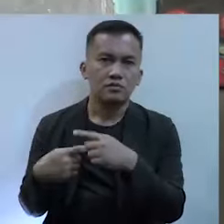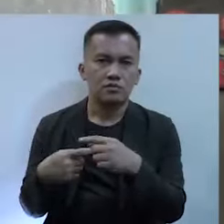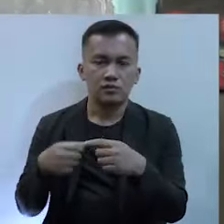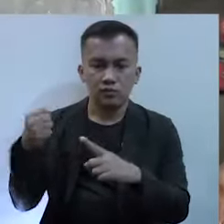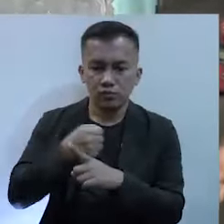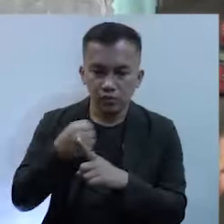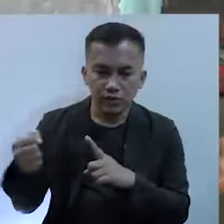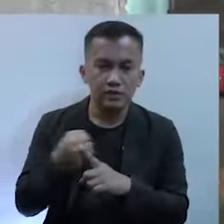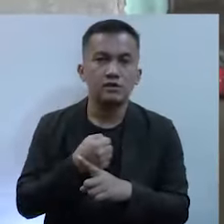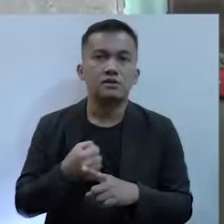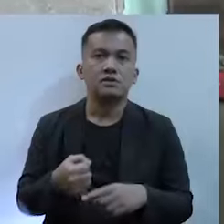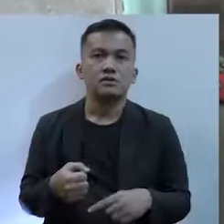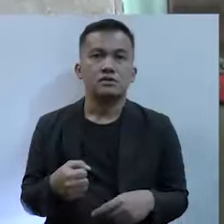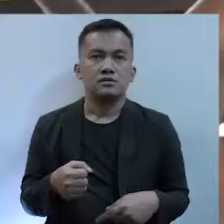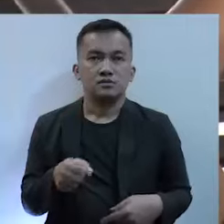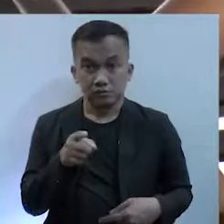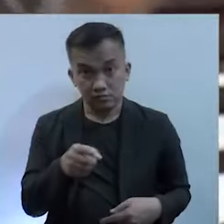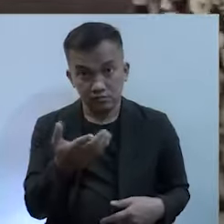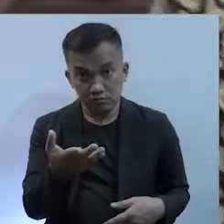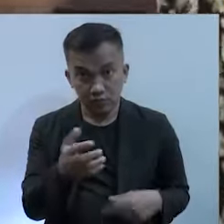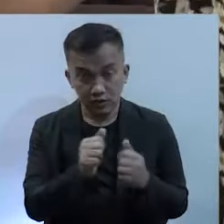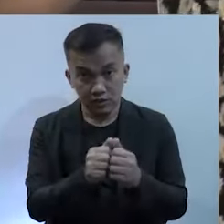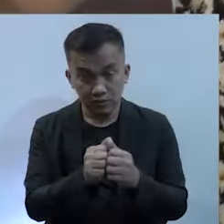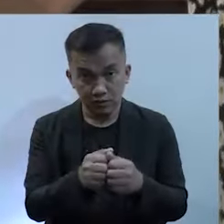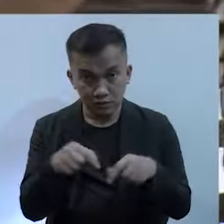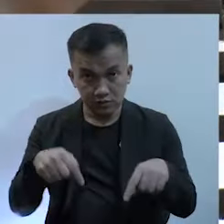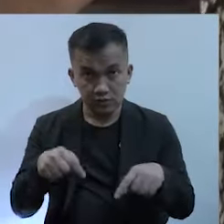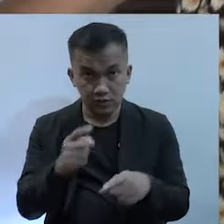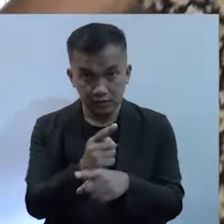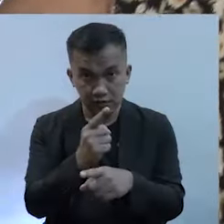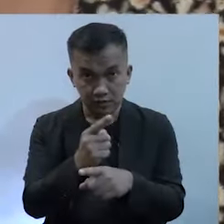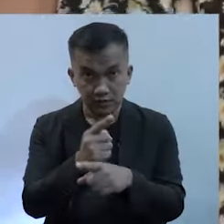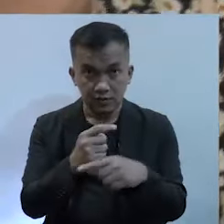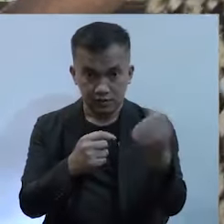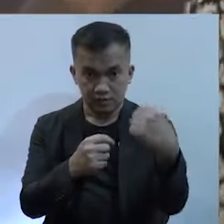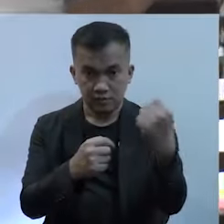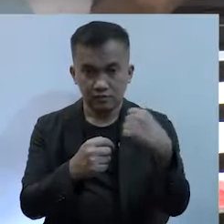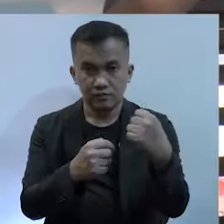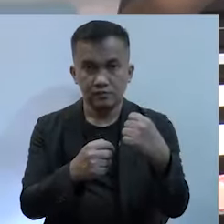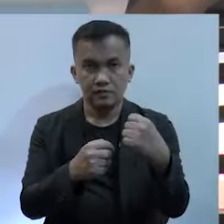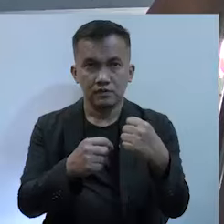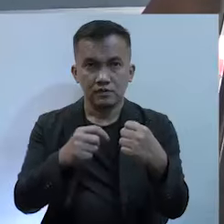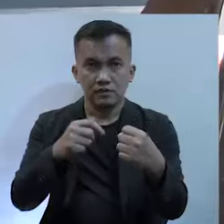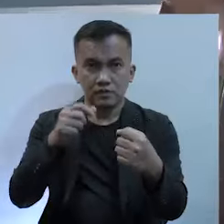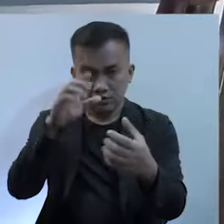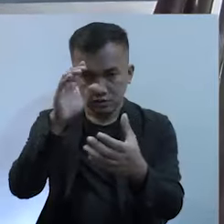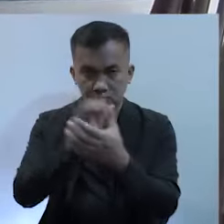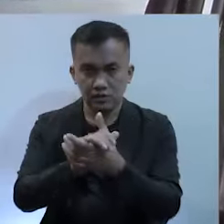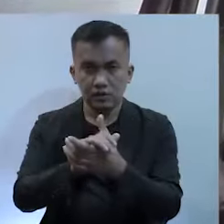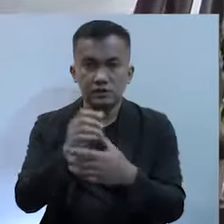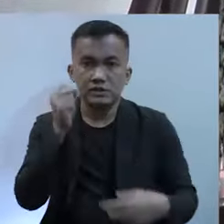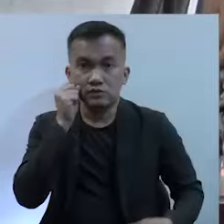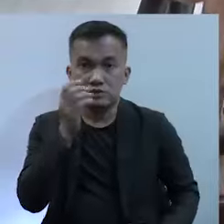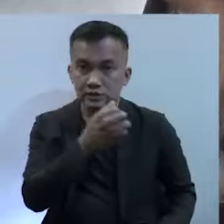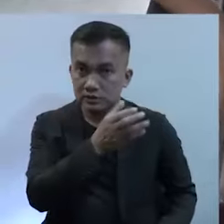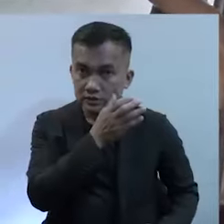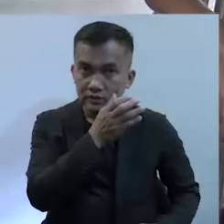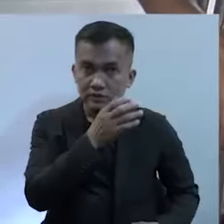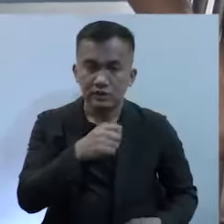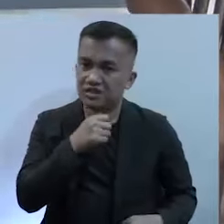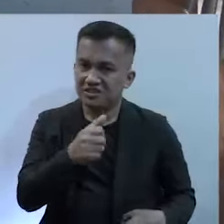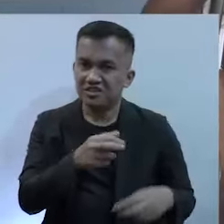sasabunutan at bubugbugin. Bali ito ho, is magkakasama kayo dito, tama ho ba? Opo. Yung asawa ko po, senior